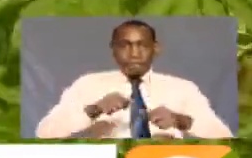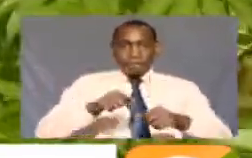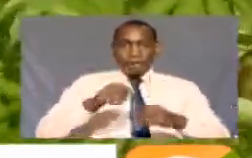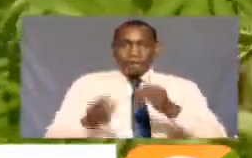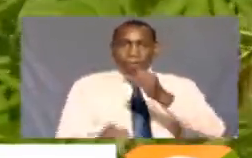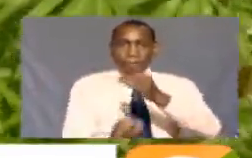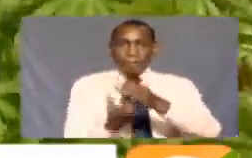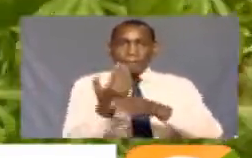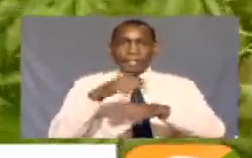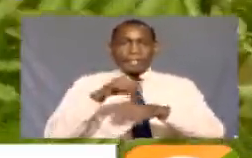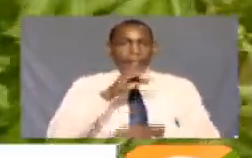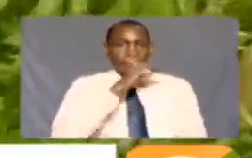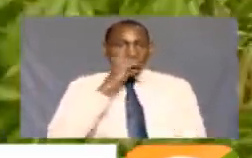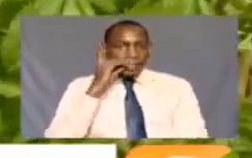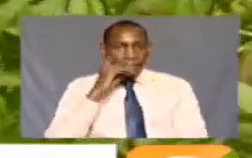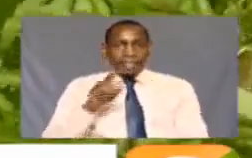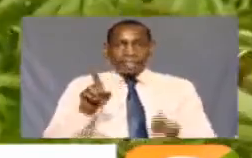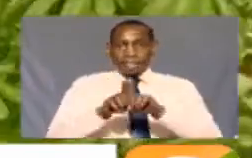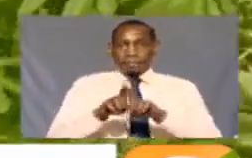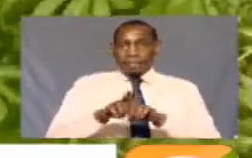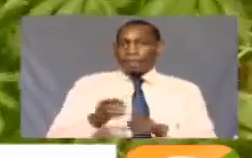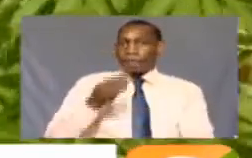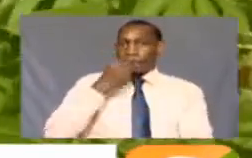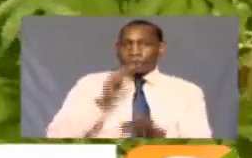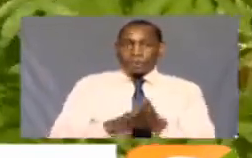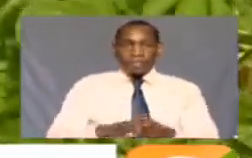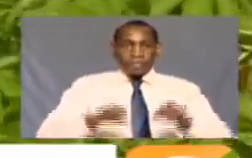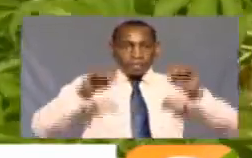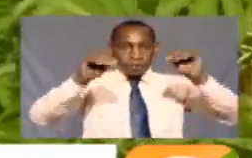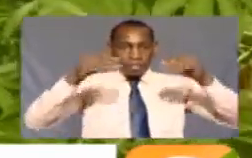makali ya ukame na pia kuwapa lishe na afya